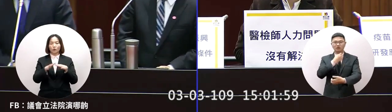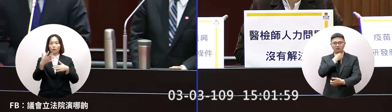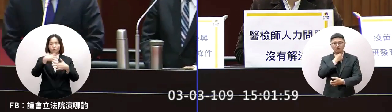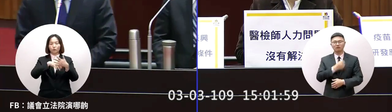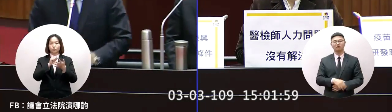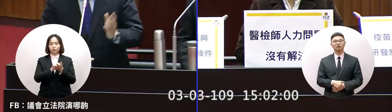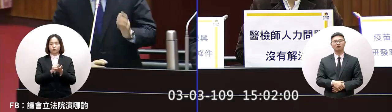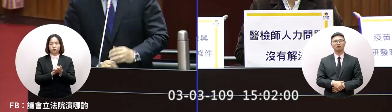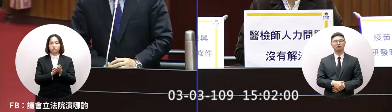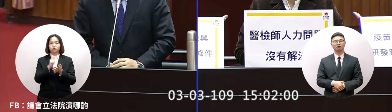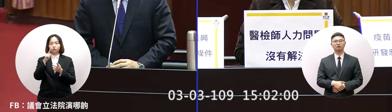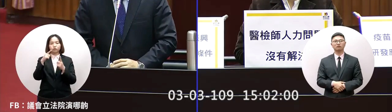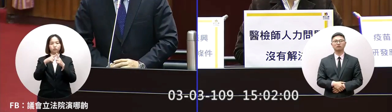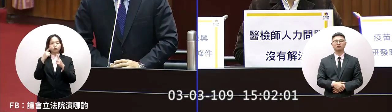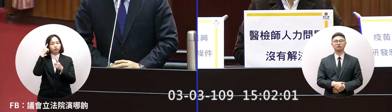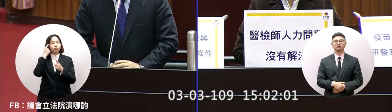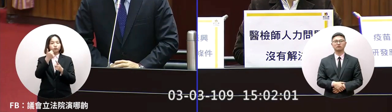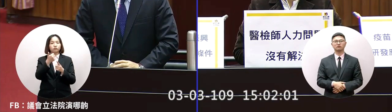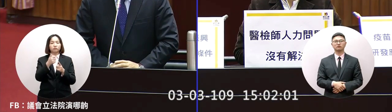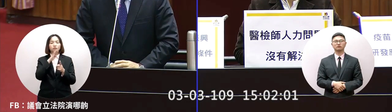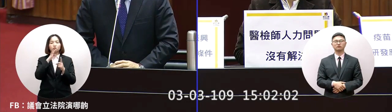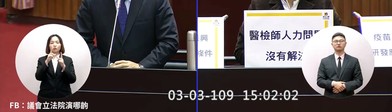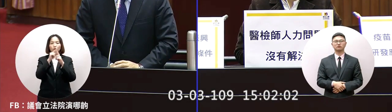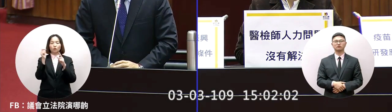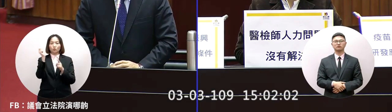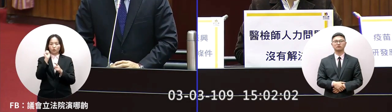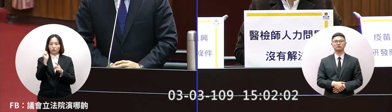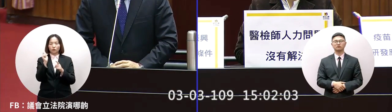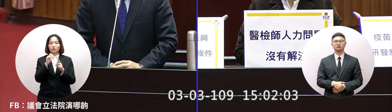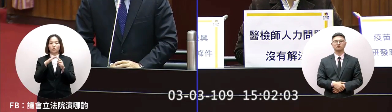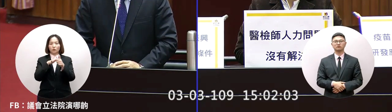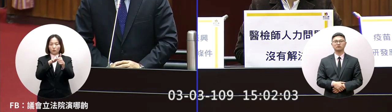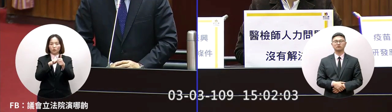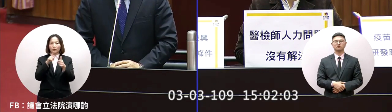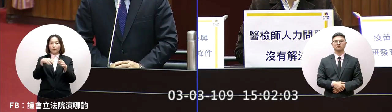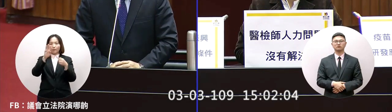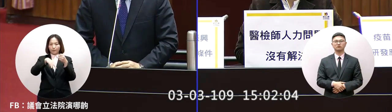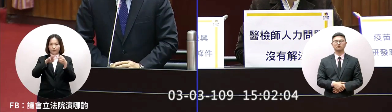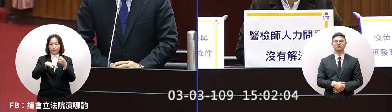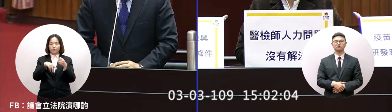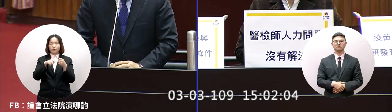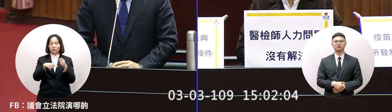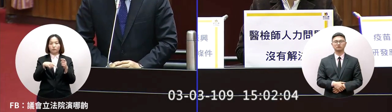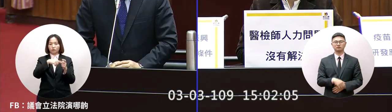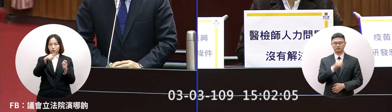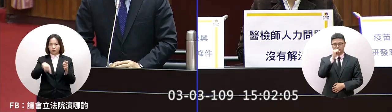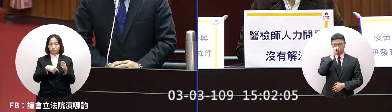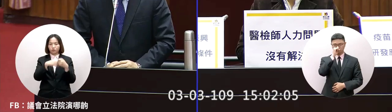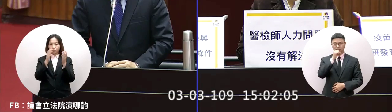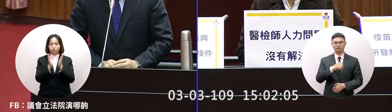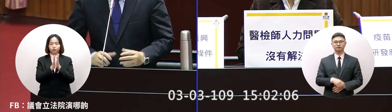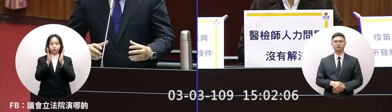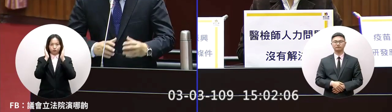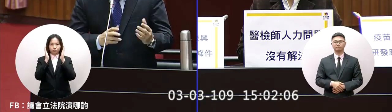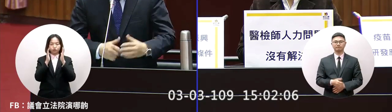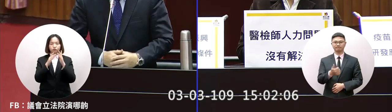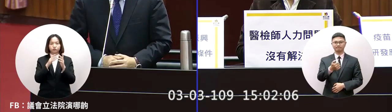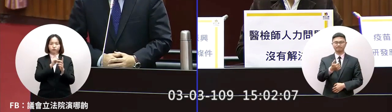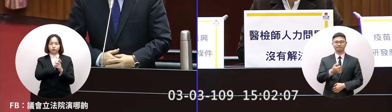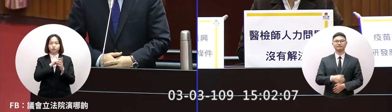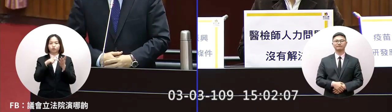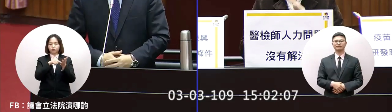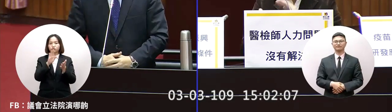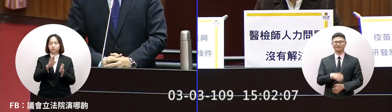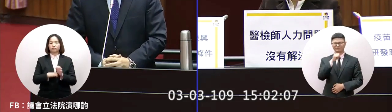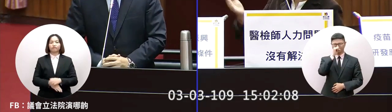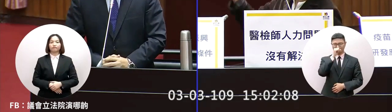哈，反应非常热烈，在这个导游领队哈的培训上啊， 好， 他们现在都非常积极，已经在申